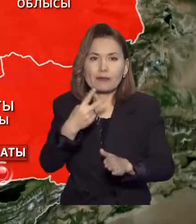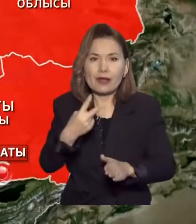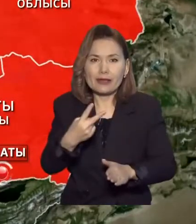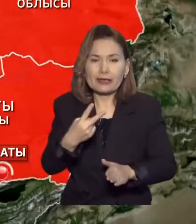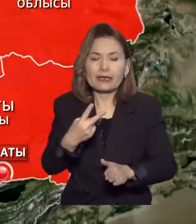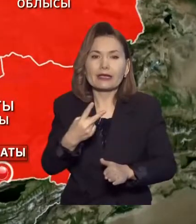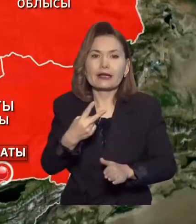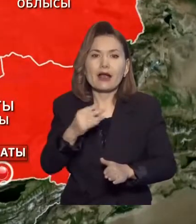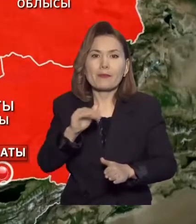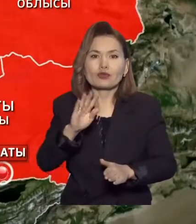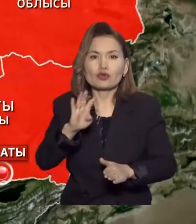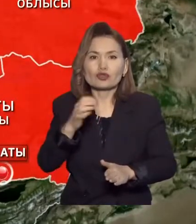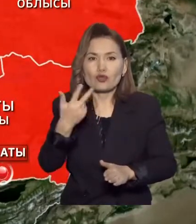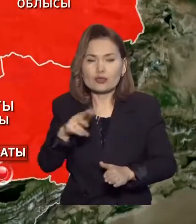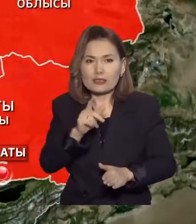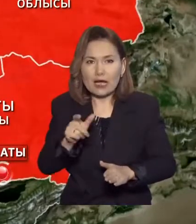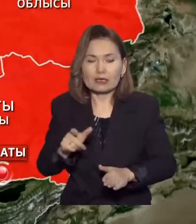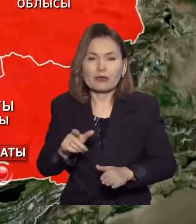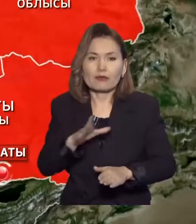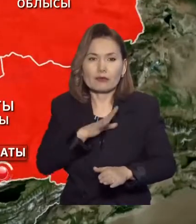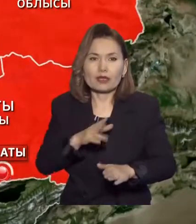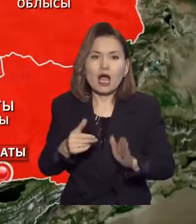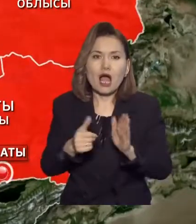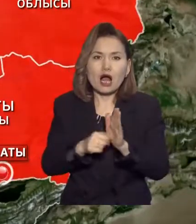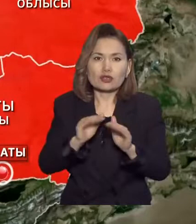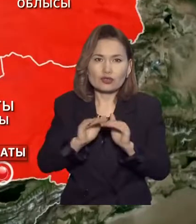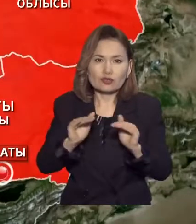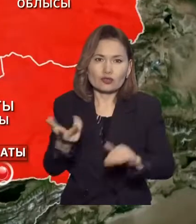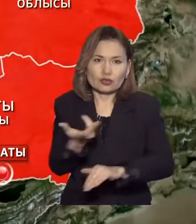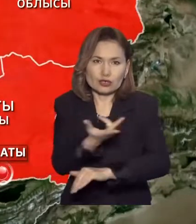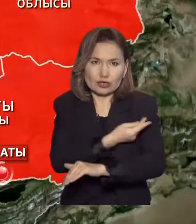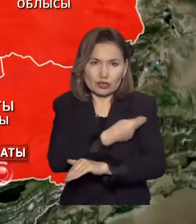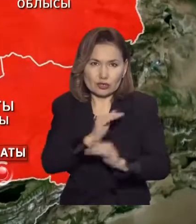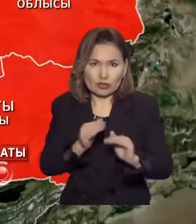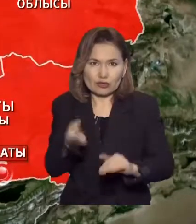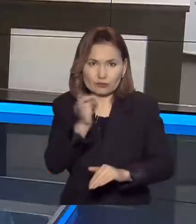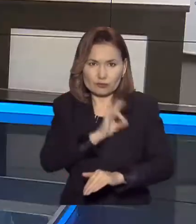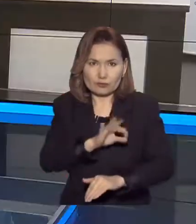8.822.430 адам, оның 600 мыңға жуығы жеткіншектер.